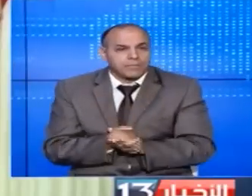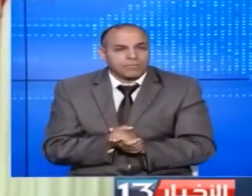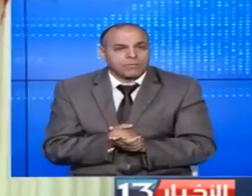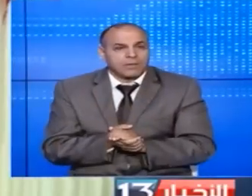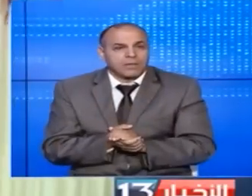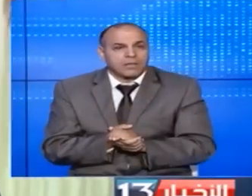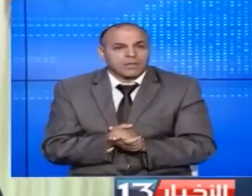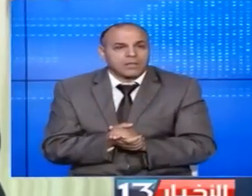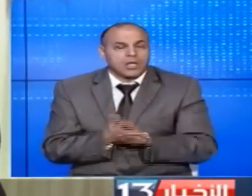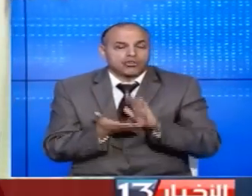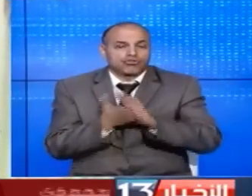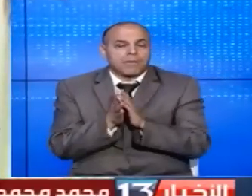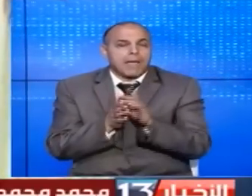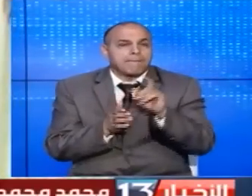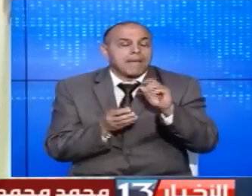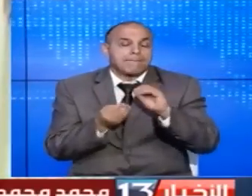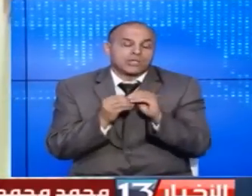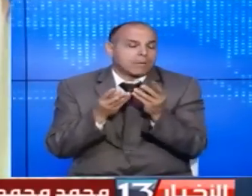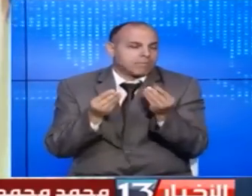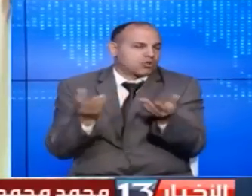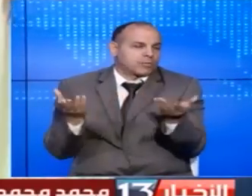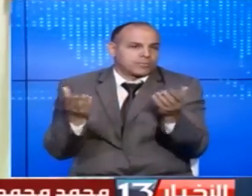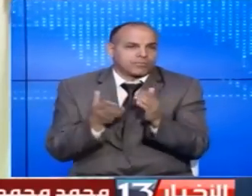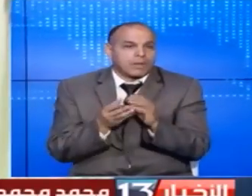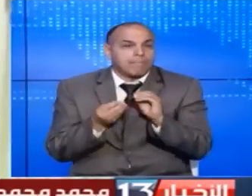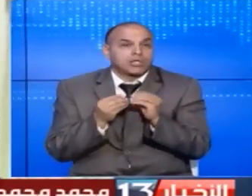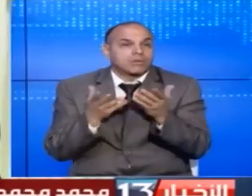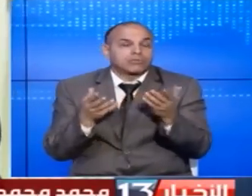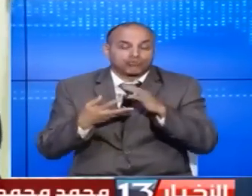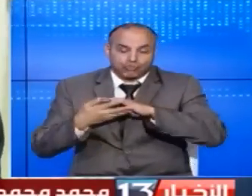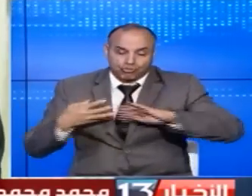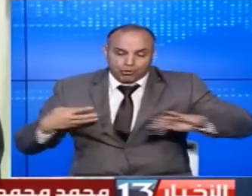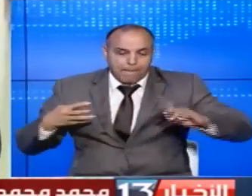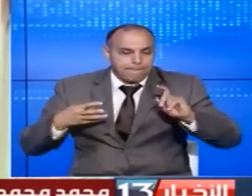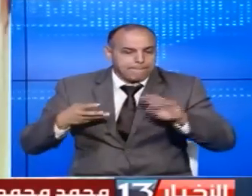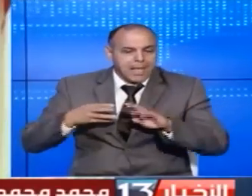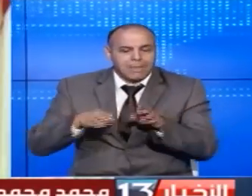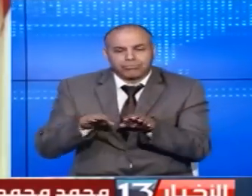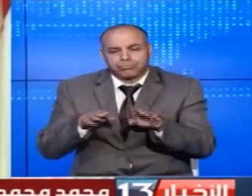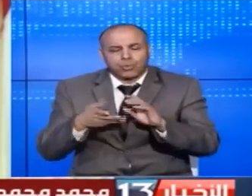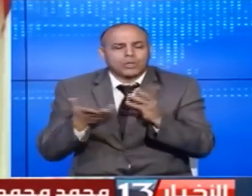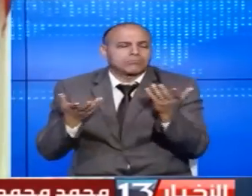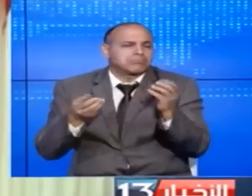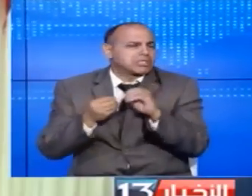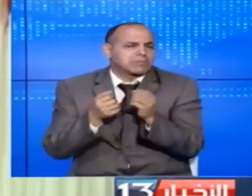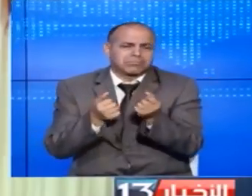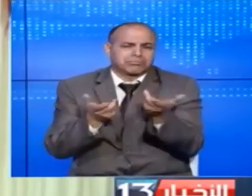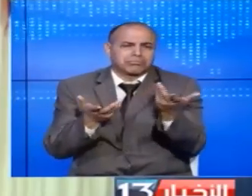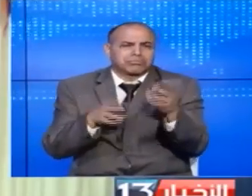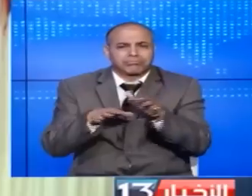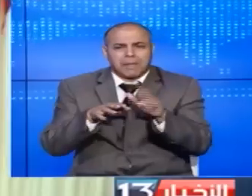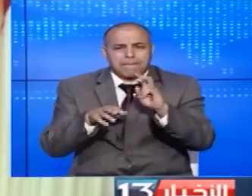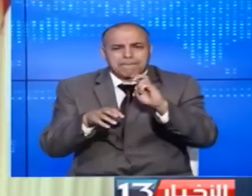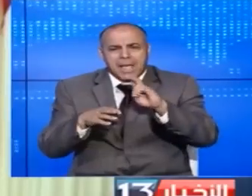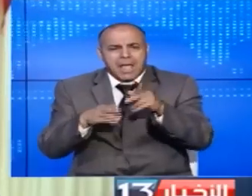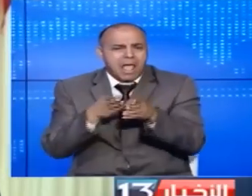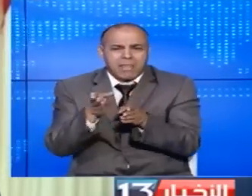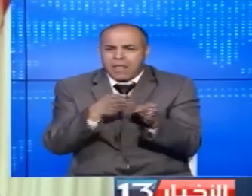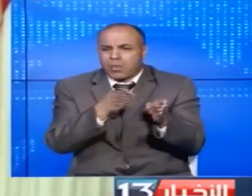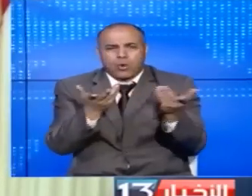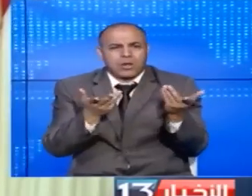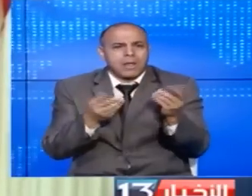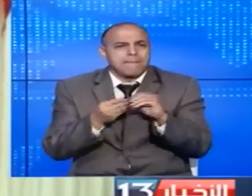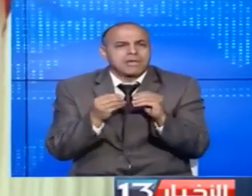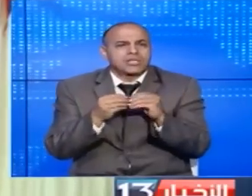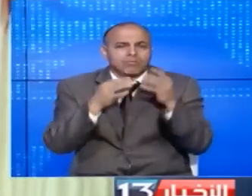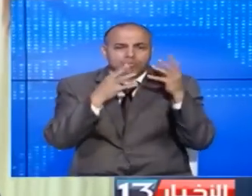من 50% من المجامع يعاني من مشاكل في الشبكات، مشاكل في التسيير، مشاكل في تسيير المالي أو الإداري، مشاكل